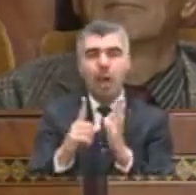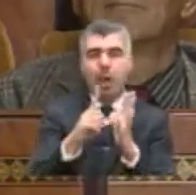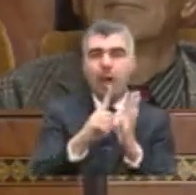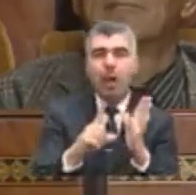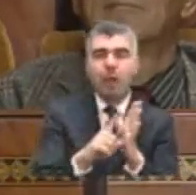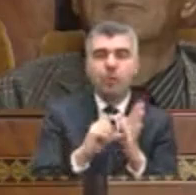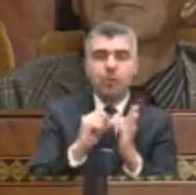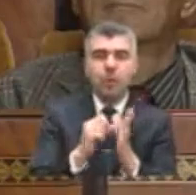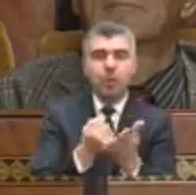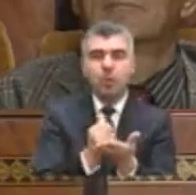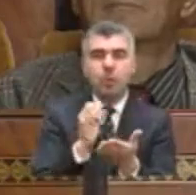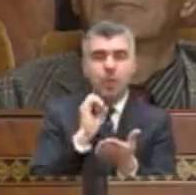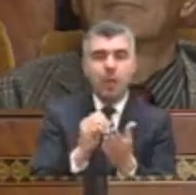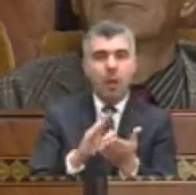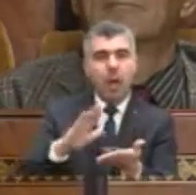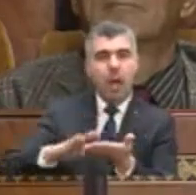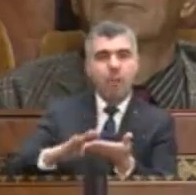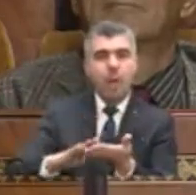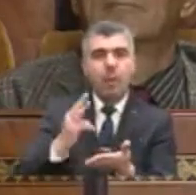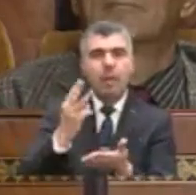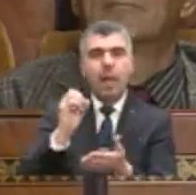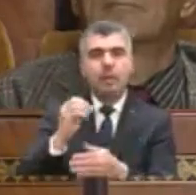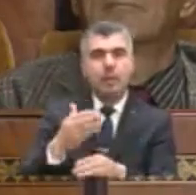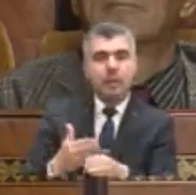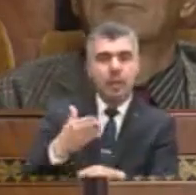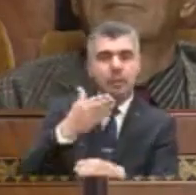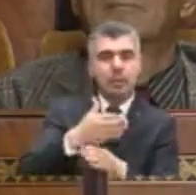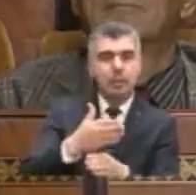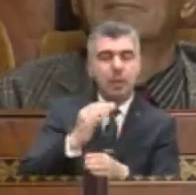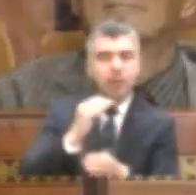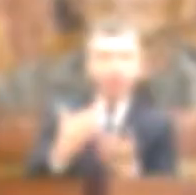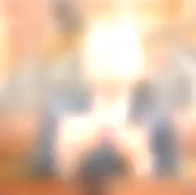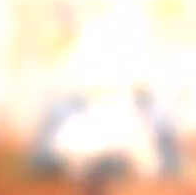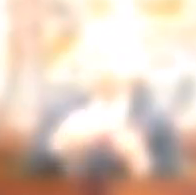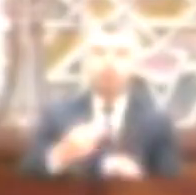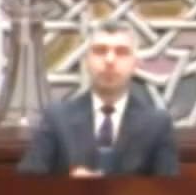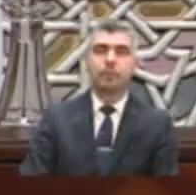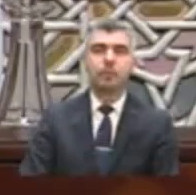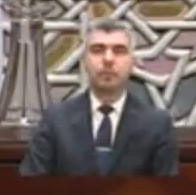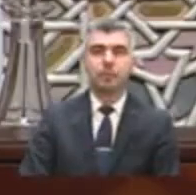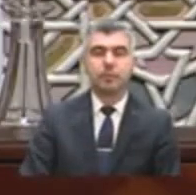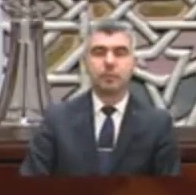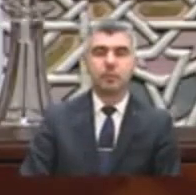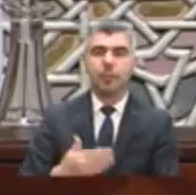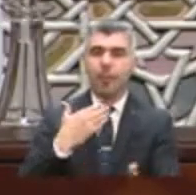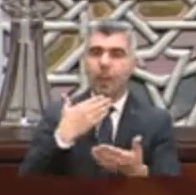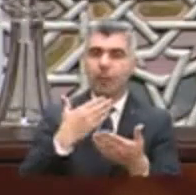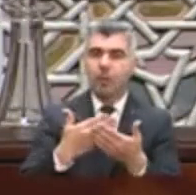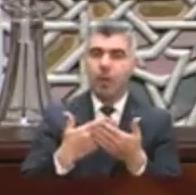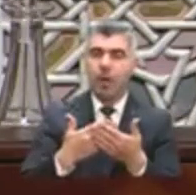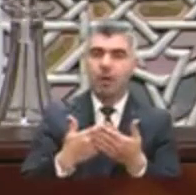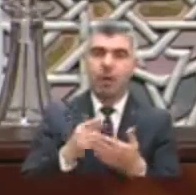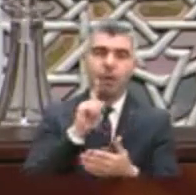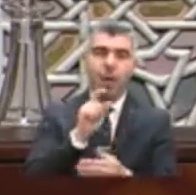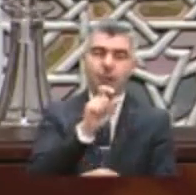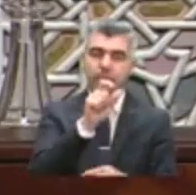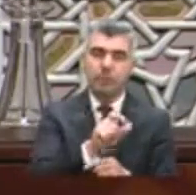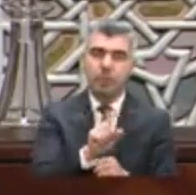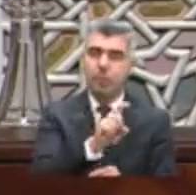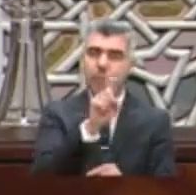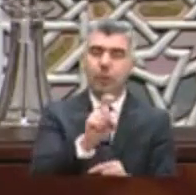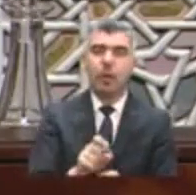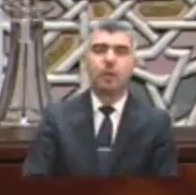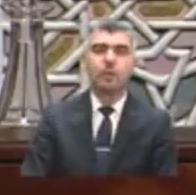الاساسي والغاء قرار تسقيف سن الولوج لمباراه مهنه التدريس في 30 سنه. شكرا سيدة النائبة على هذا